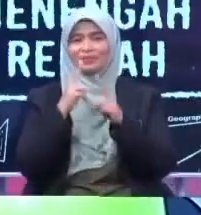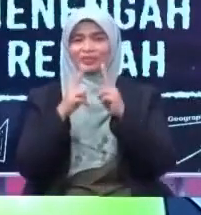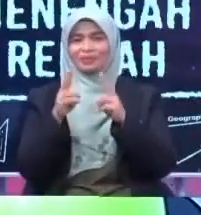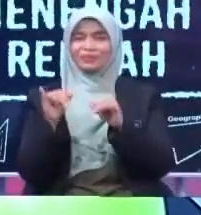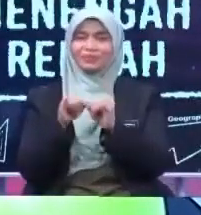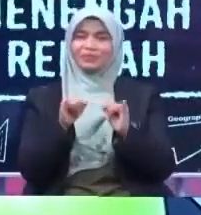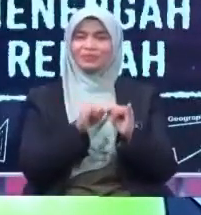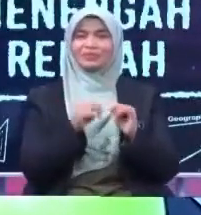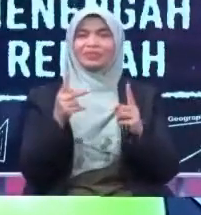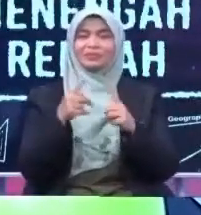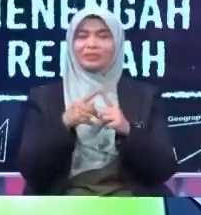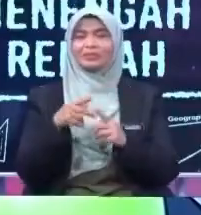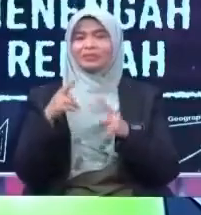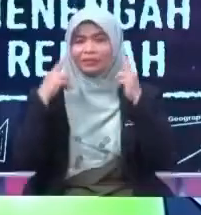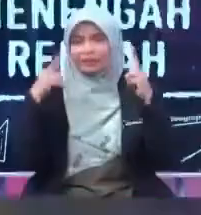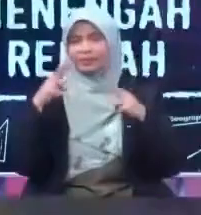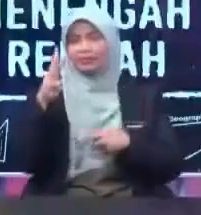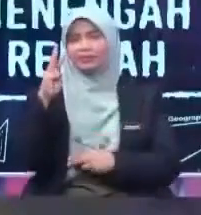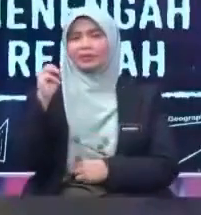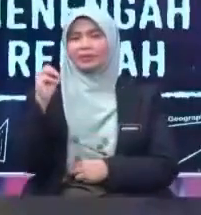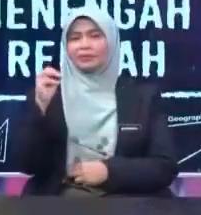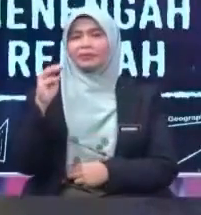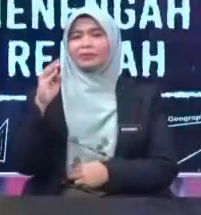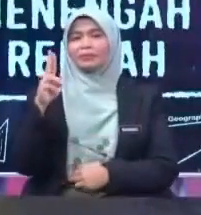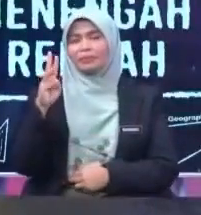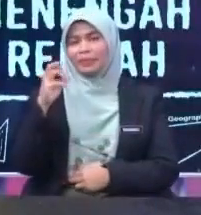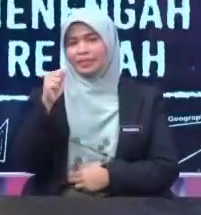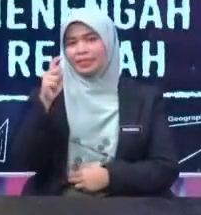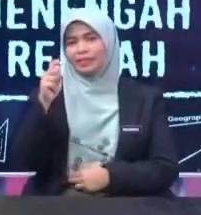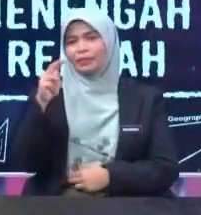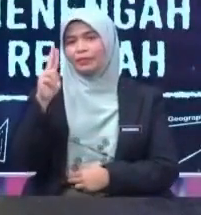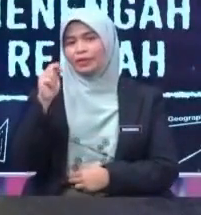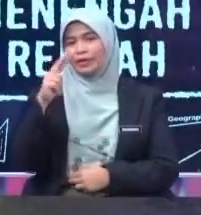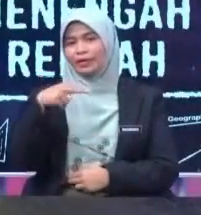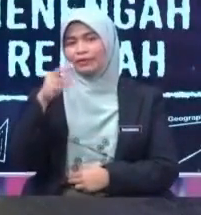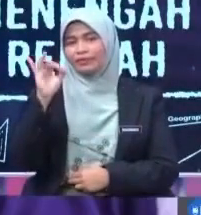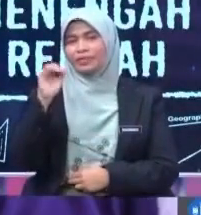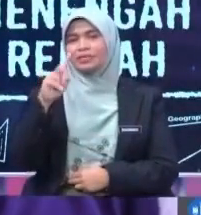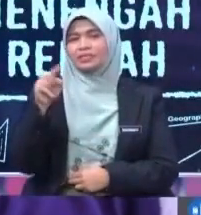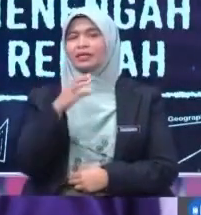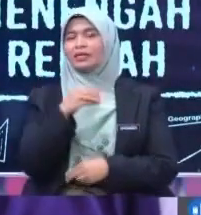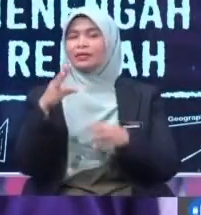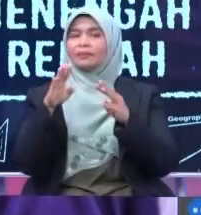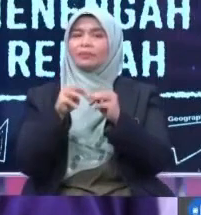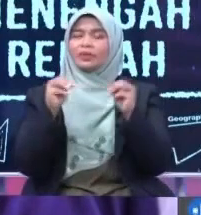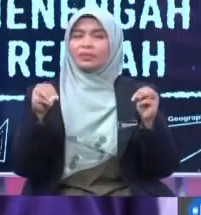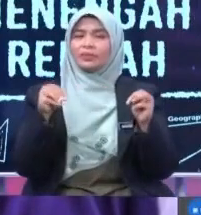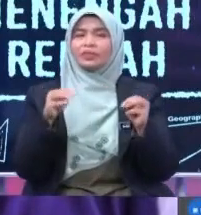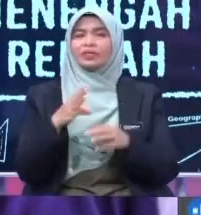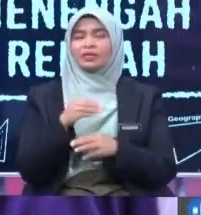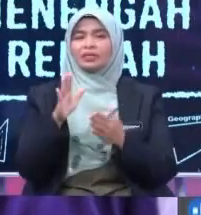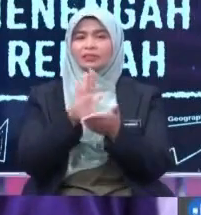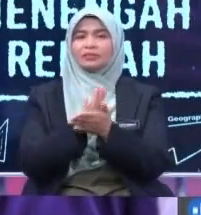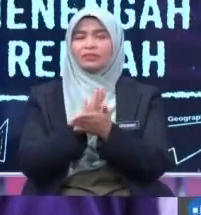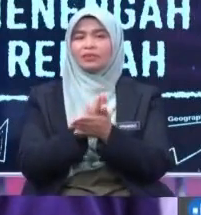kasih kepada Ustazah Nur Hafizah Mat Isa dan juga murid-murid kita dari Sekolah Menengah Integrasi Sains Tafiz